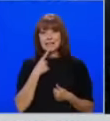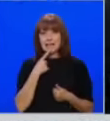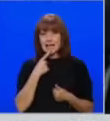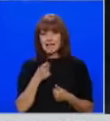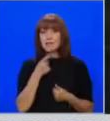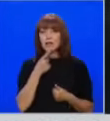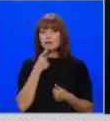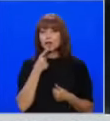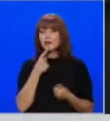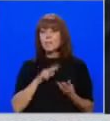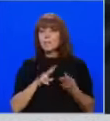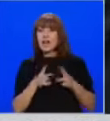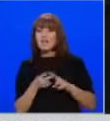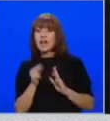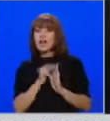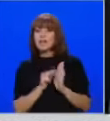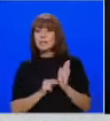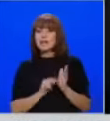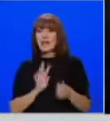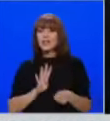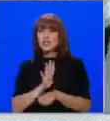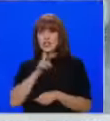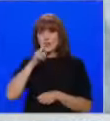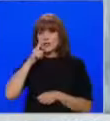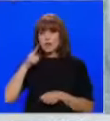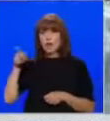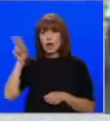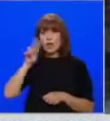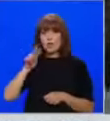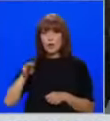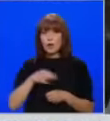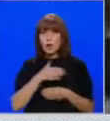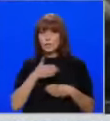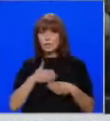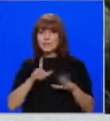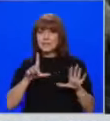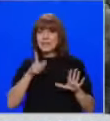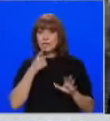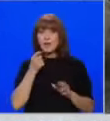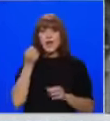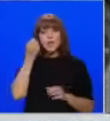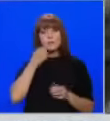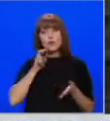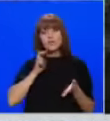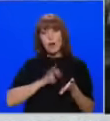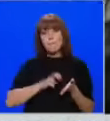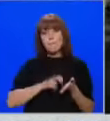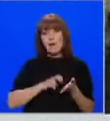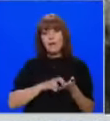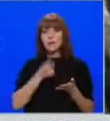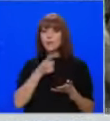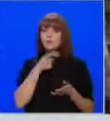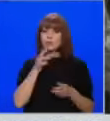че е прехвърлил в сметки зад граница 14 милиона долара през последните 7 години, като използва банки, контролирани от самия